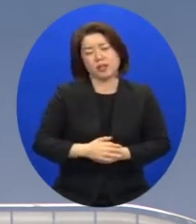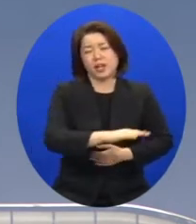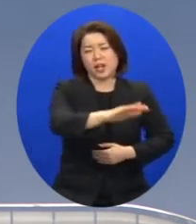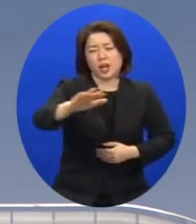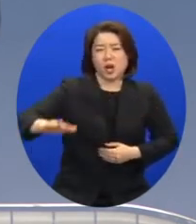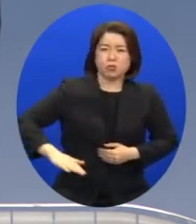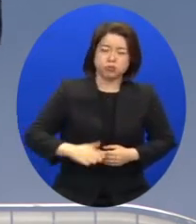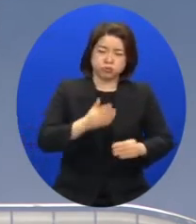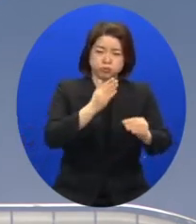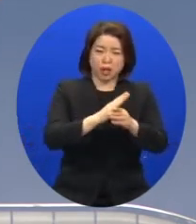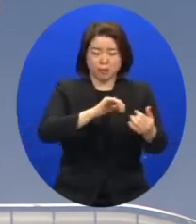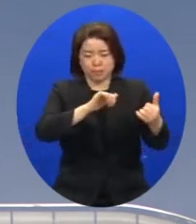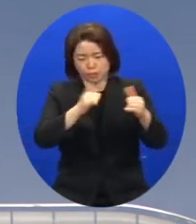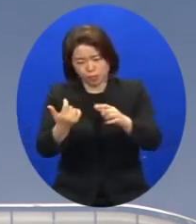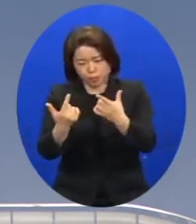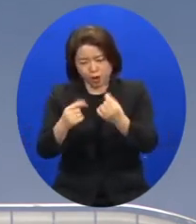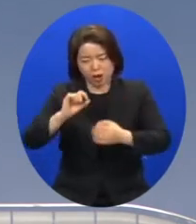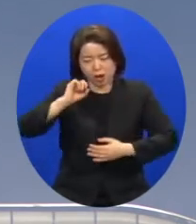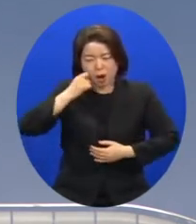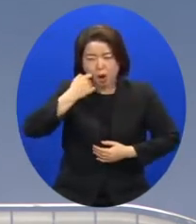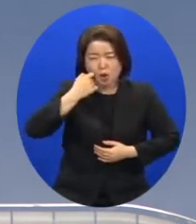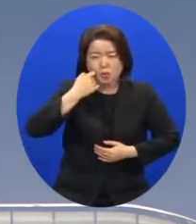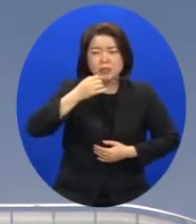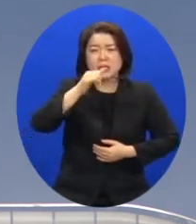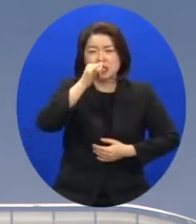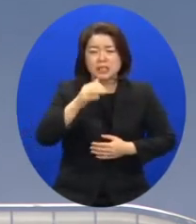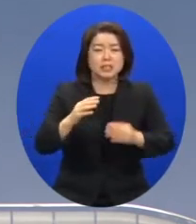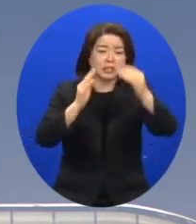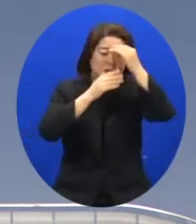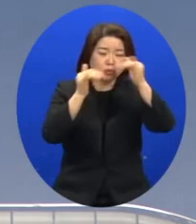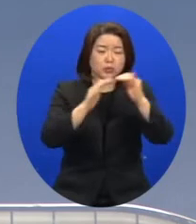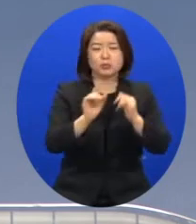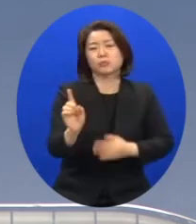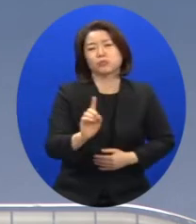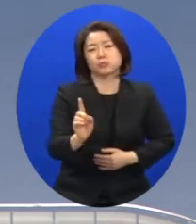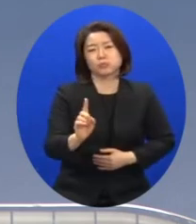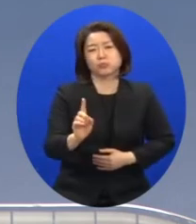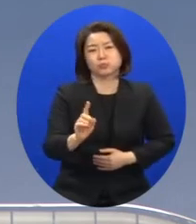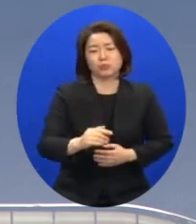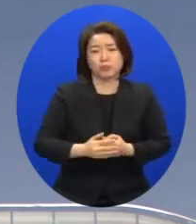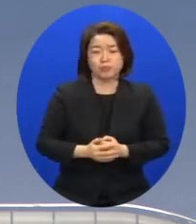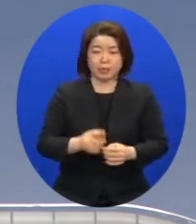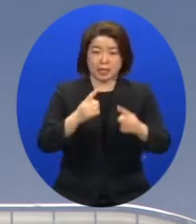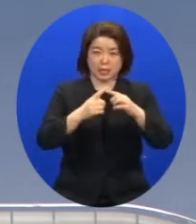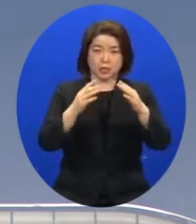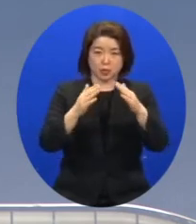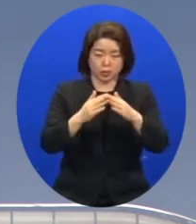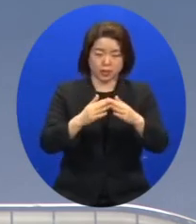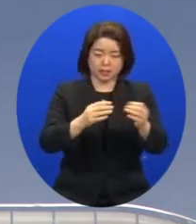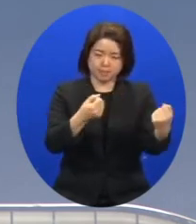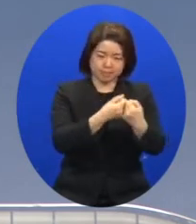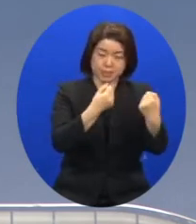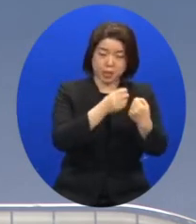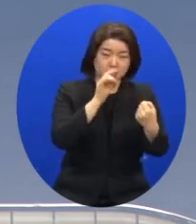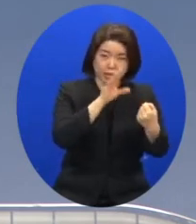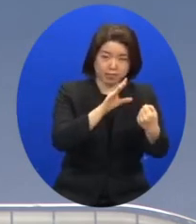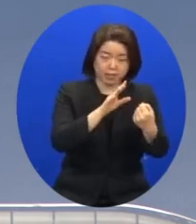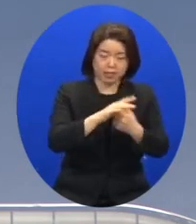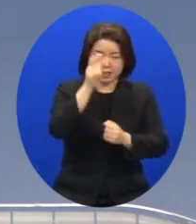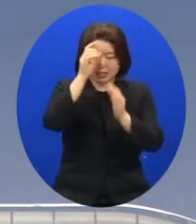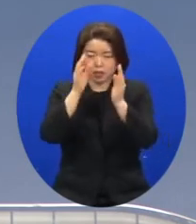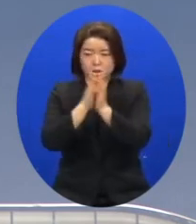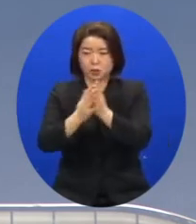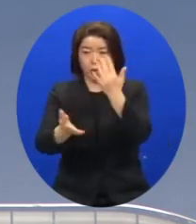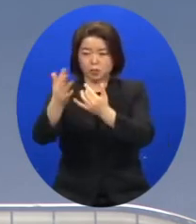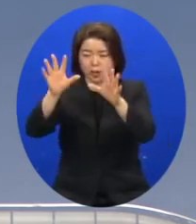주급 같은 어려움 속에 있는 성도들은 어떻게 하라고 교회가 싸우면 안 된다 기도의 불이 꺼지면 안